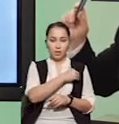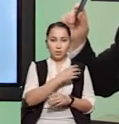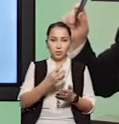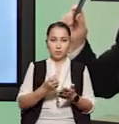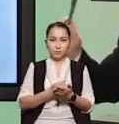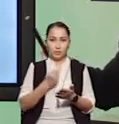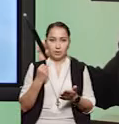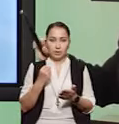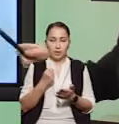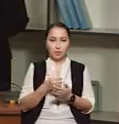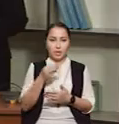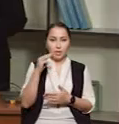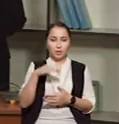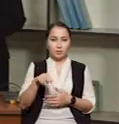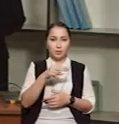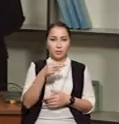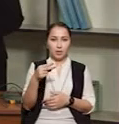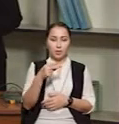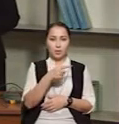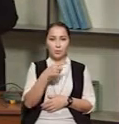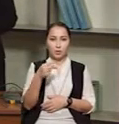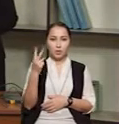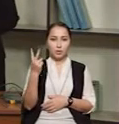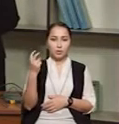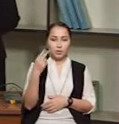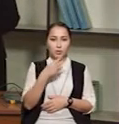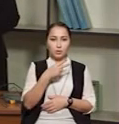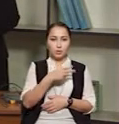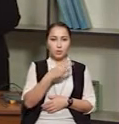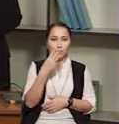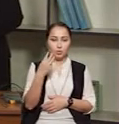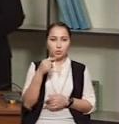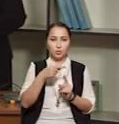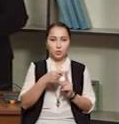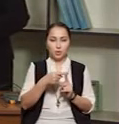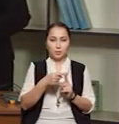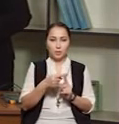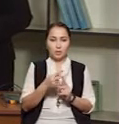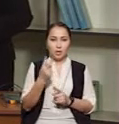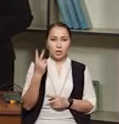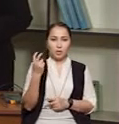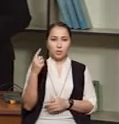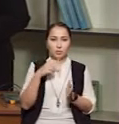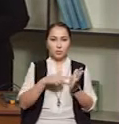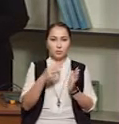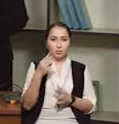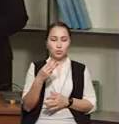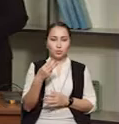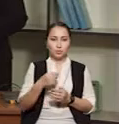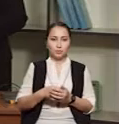haroratni tanlab oldim. T barobar -223 gradus Selsiyga qo'shiladi 273